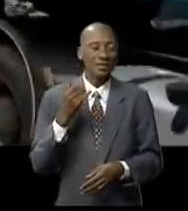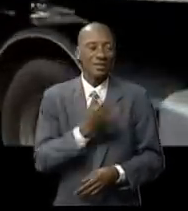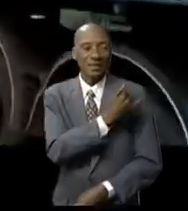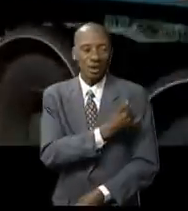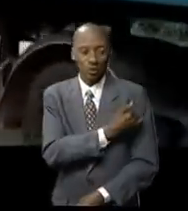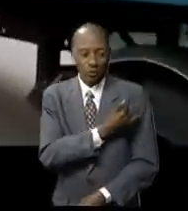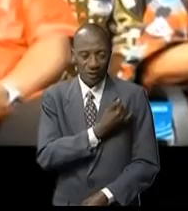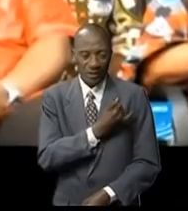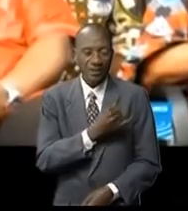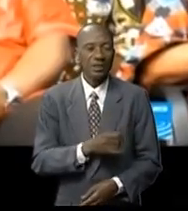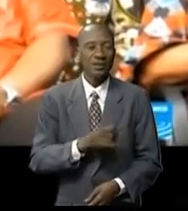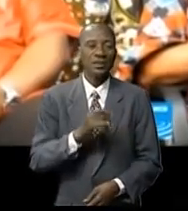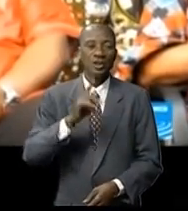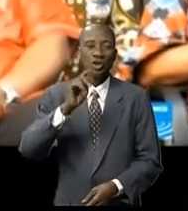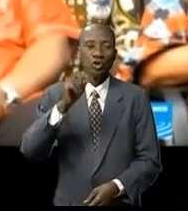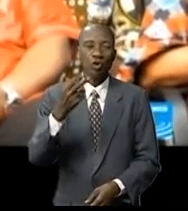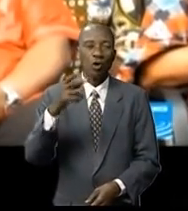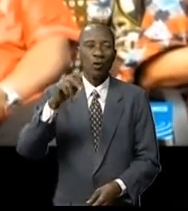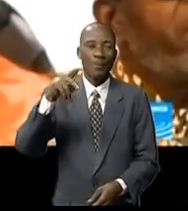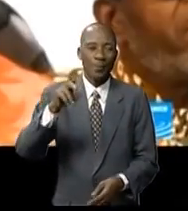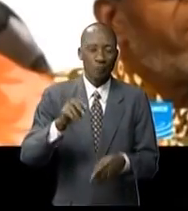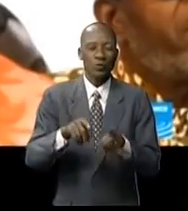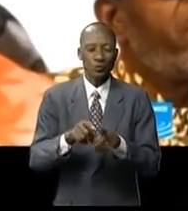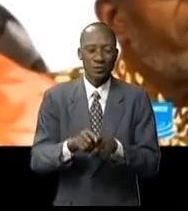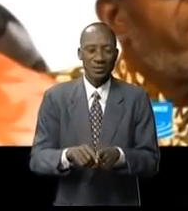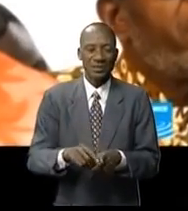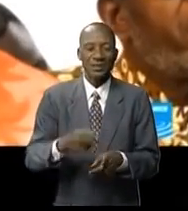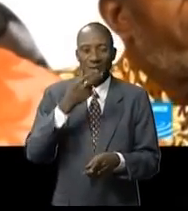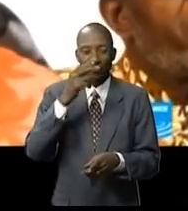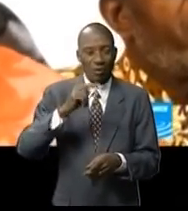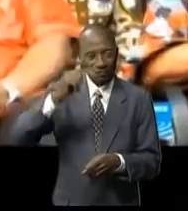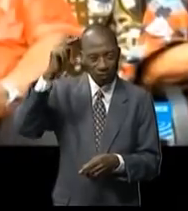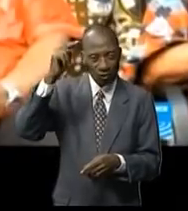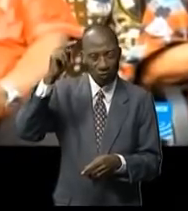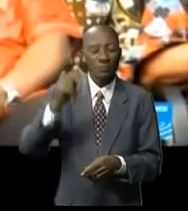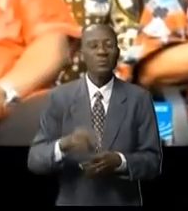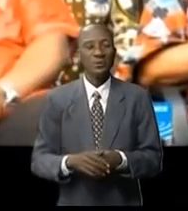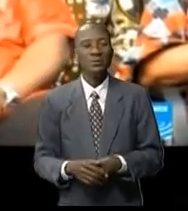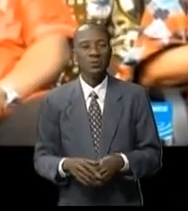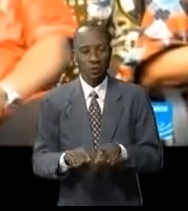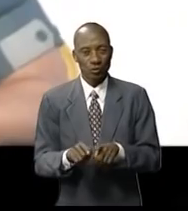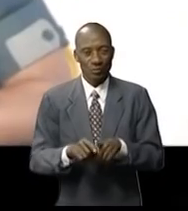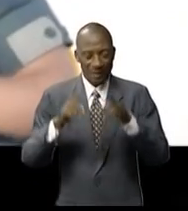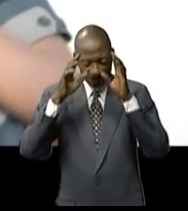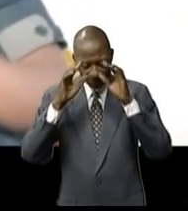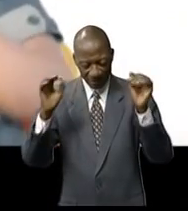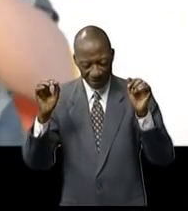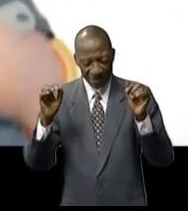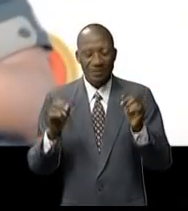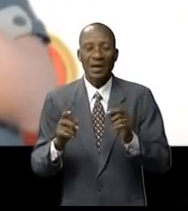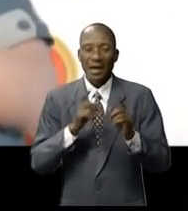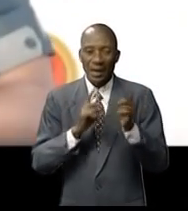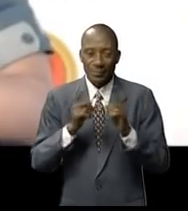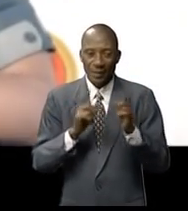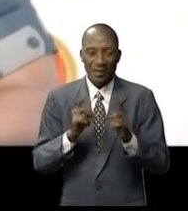celle du Nord Kivu. Le souci ardent du président de la République, Félix Antoine Tshisekedi Tshilombo, imprimé par le gouverneur